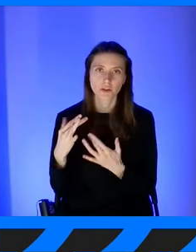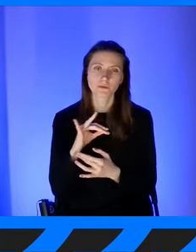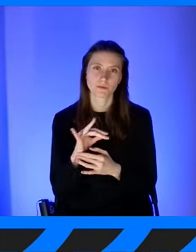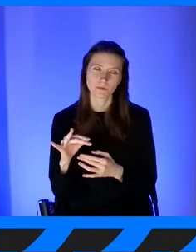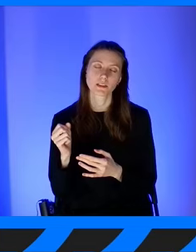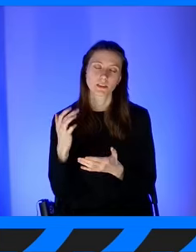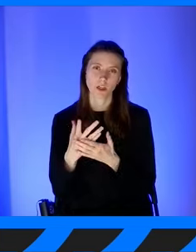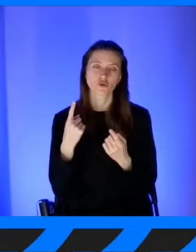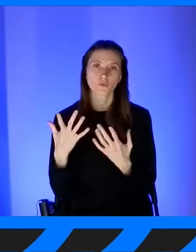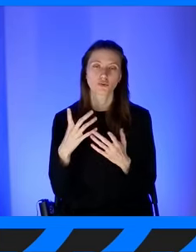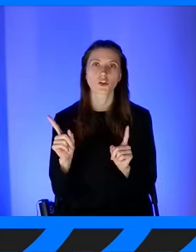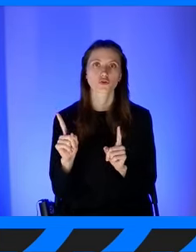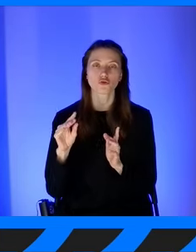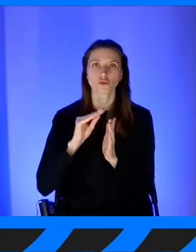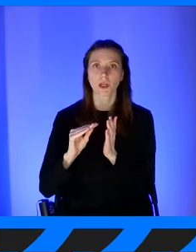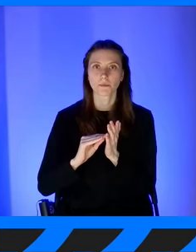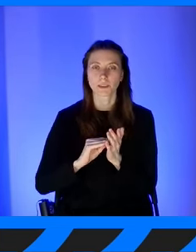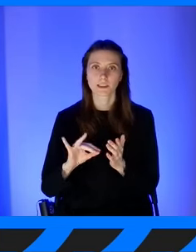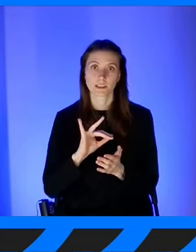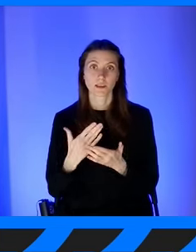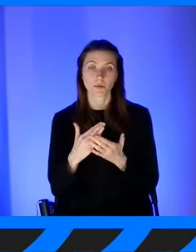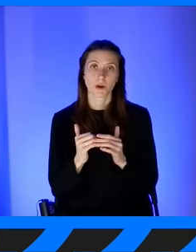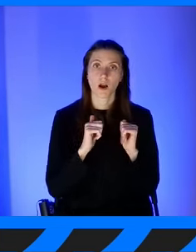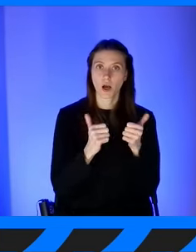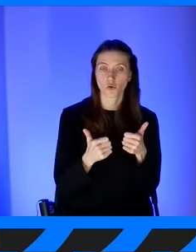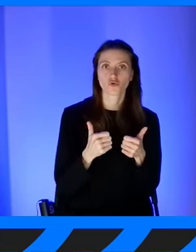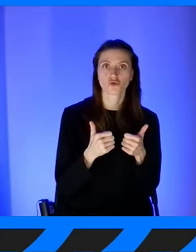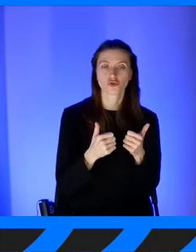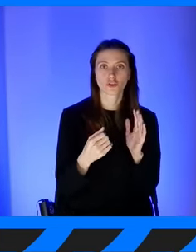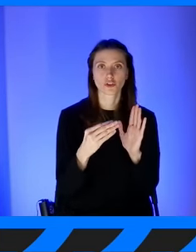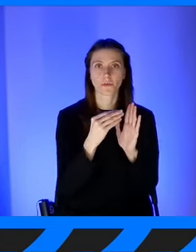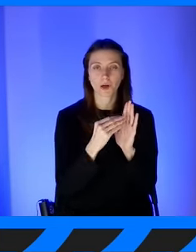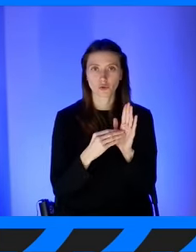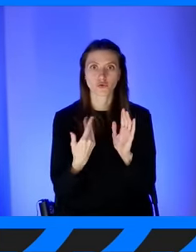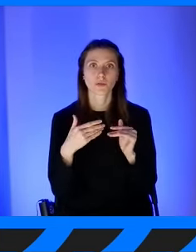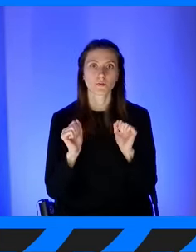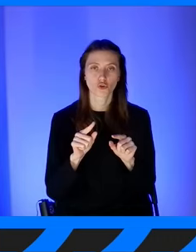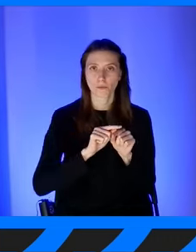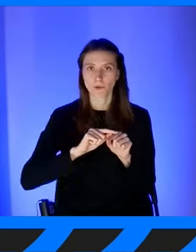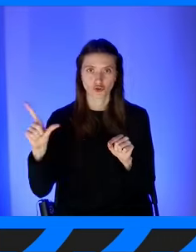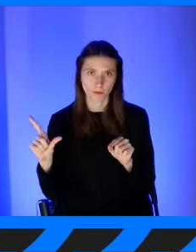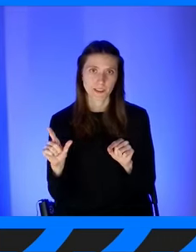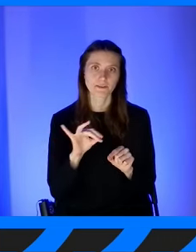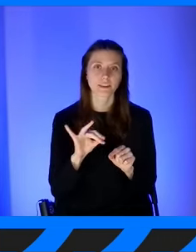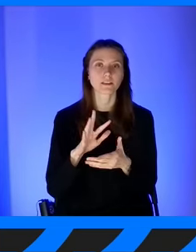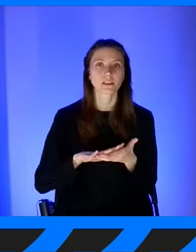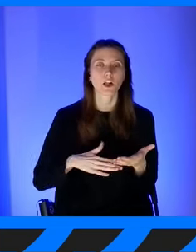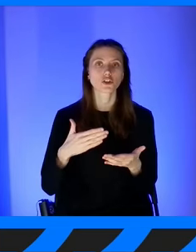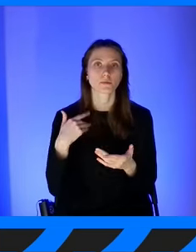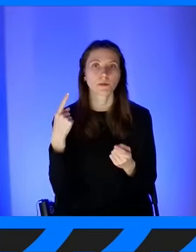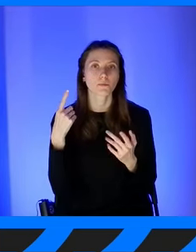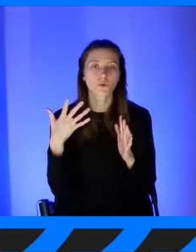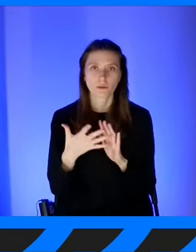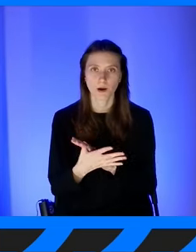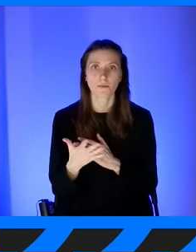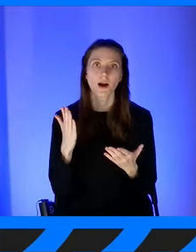непонятно что написано или наоборот хороший продукт который там уже замас бирол несколько команд Вот и дальше начинается Ну как бы определяем А есть